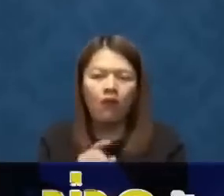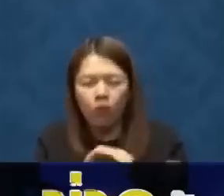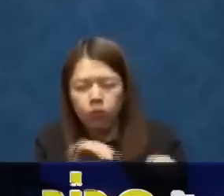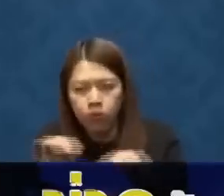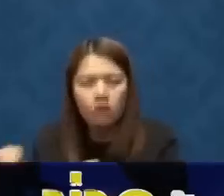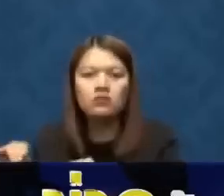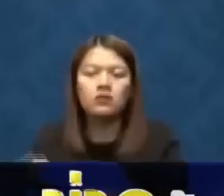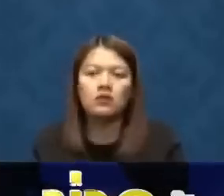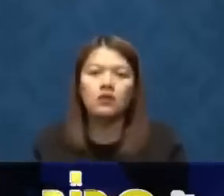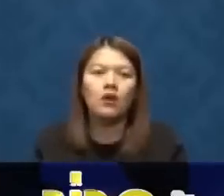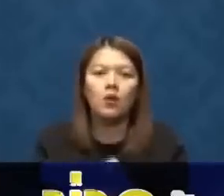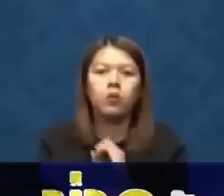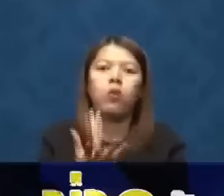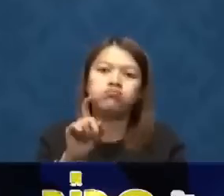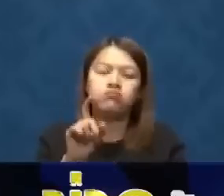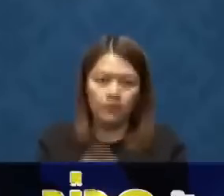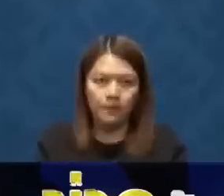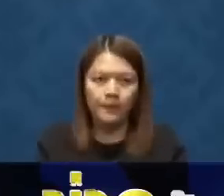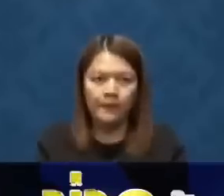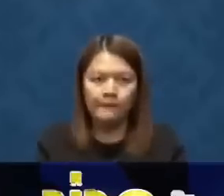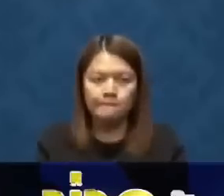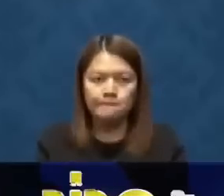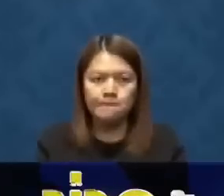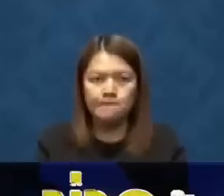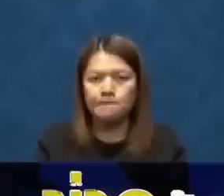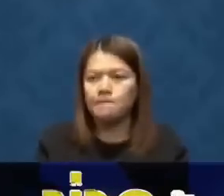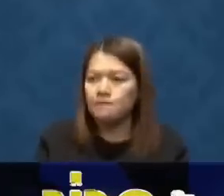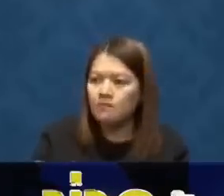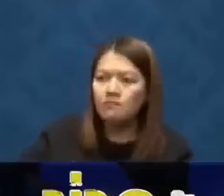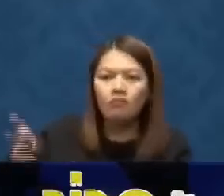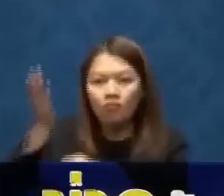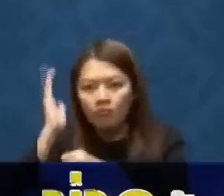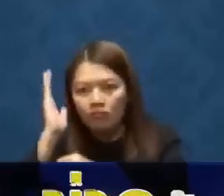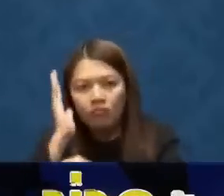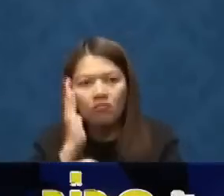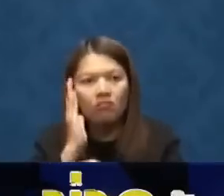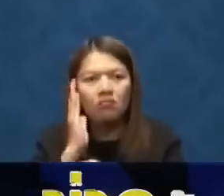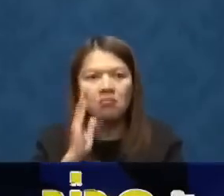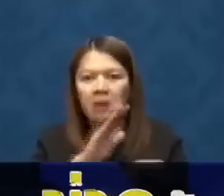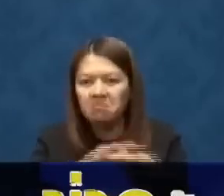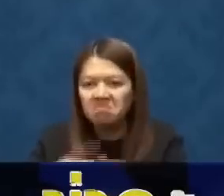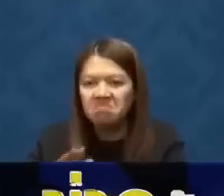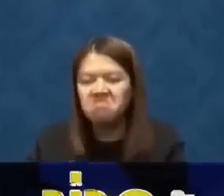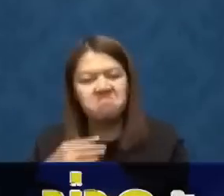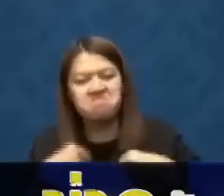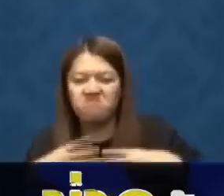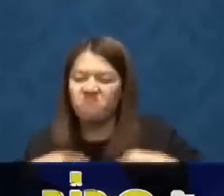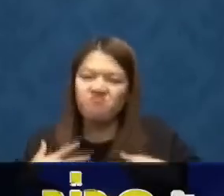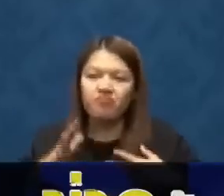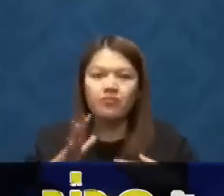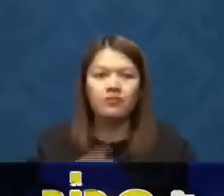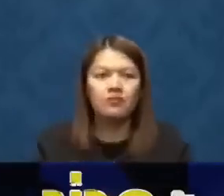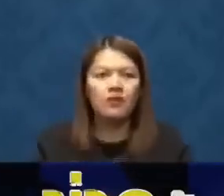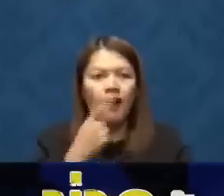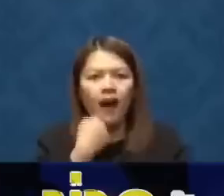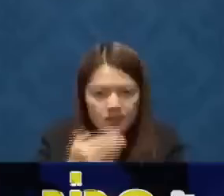รมานเนี่ยมันจะมีผลบังคับใช้ทันทีในขณะนี้ฟังในสภาพูดกันเหมือนหาเสียงเลยทุกคนบอกไม่เห็นด้วยไม่เห็นด้วย